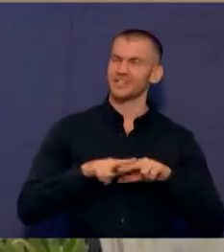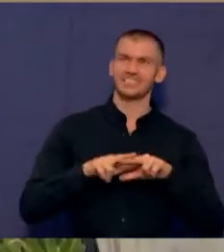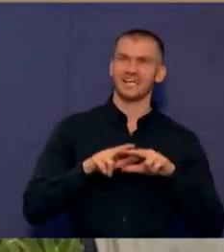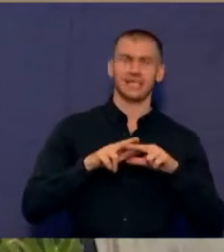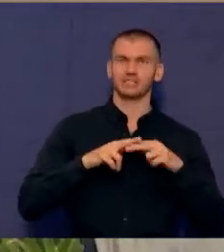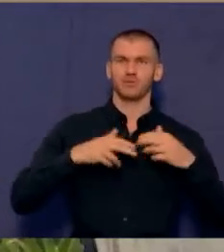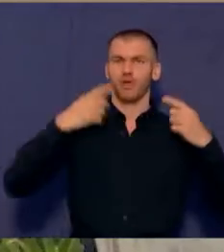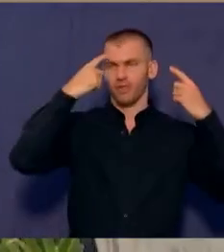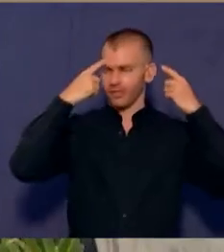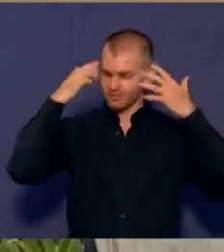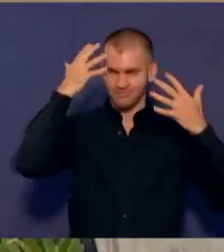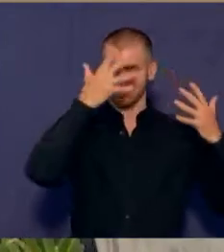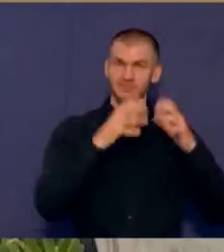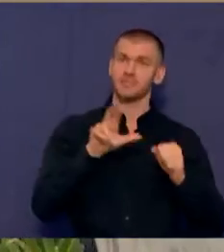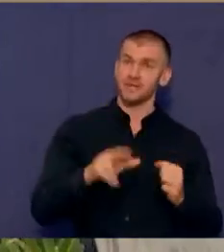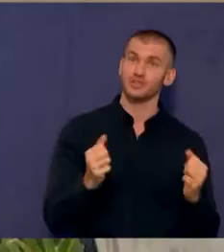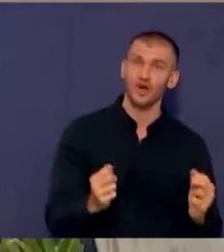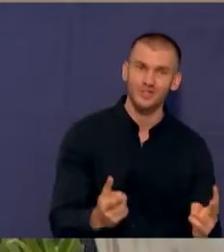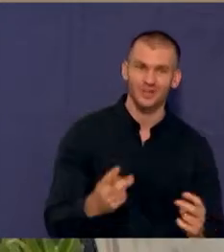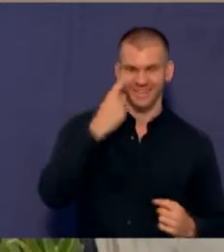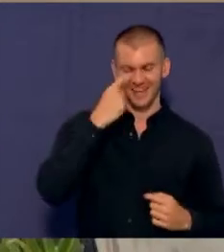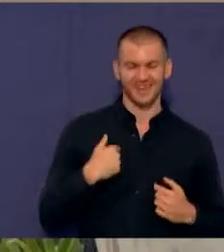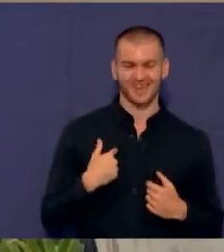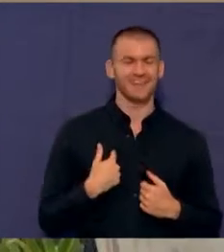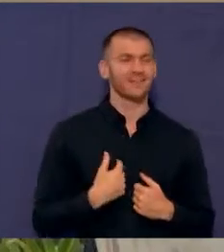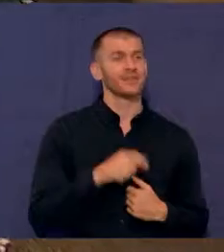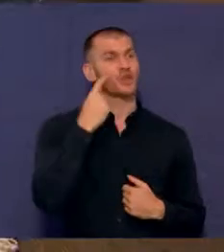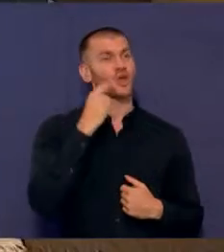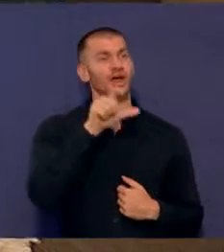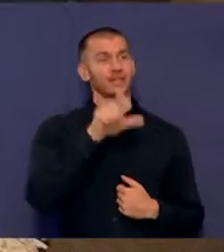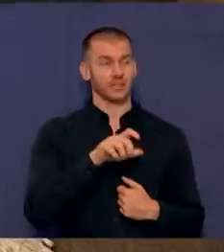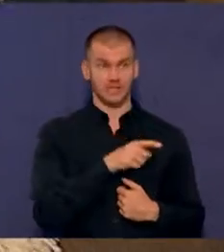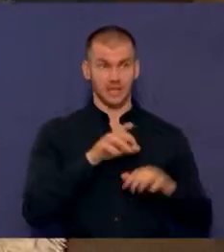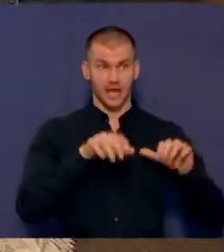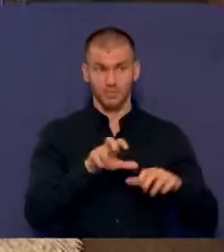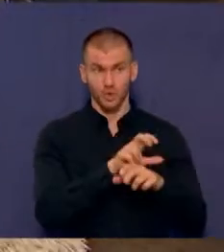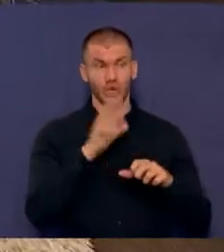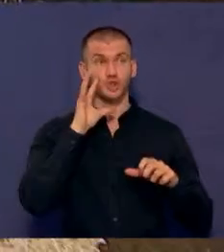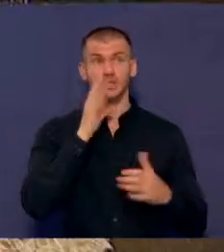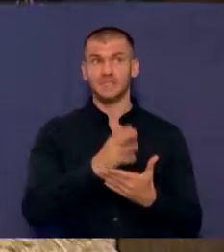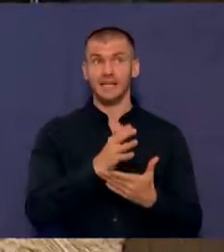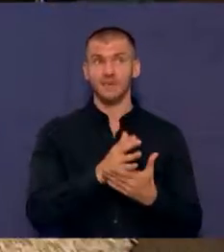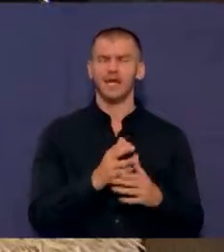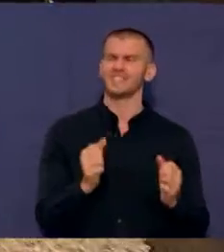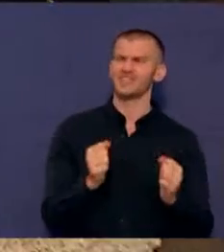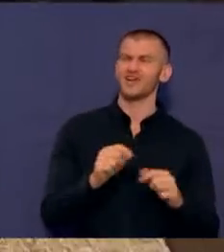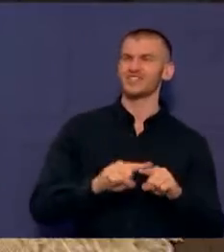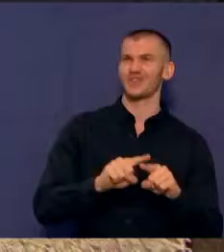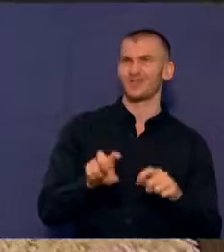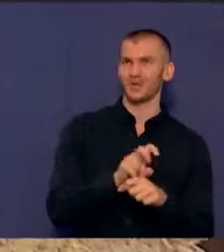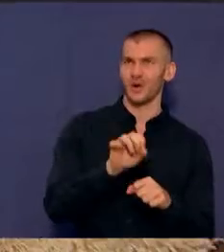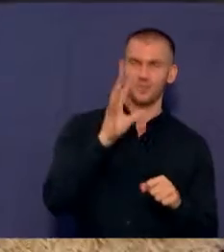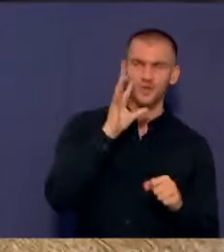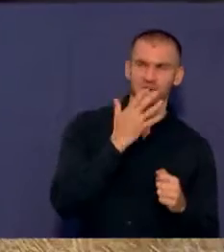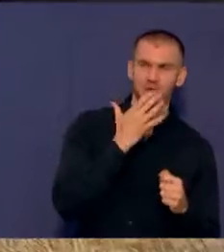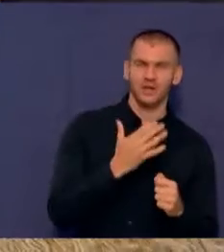lost liksom. Men det är så det ska vara, antar jag. Mm. Vi kommer ju få höra dig. Ni har väl soundcheckat kanske nu? Eller ska ni soundchecka? Nej, vi ska faktiskt göra det sen. Vad